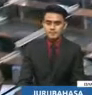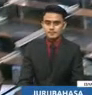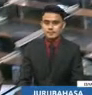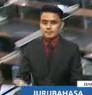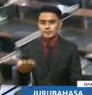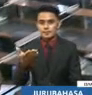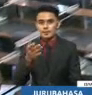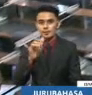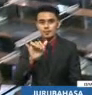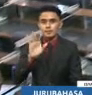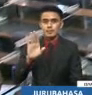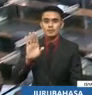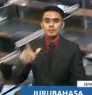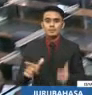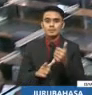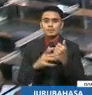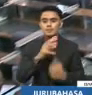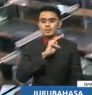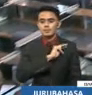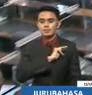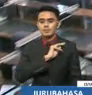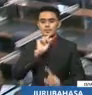silikon yang banget